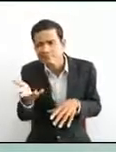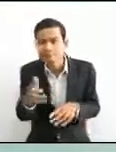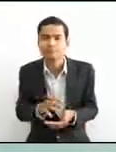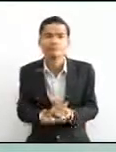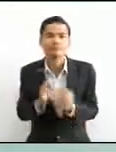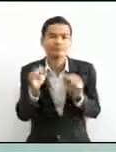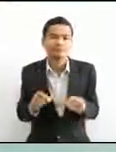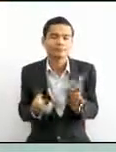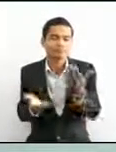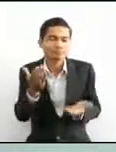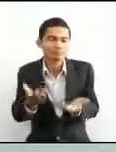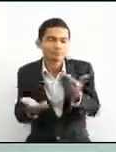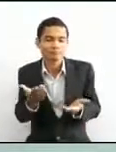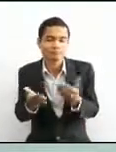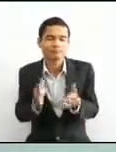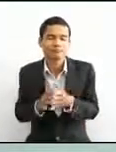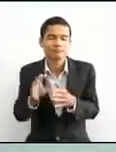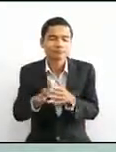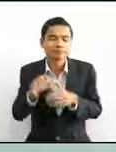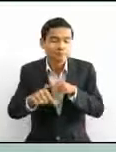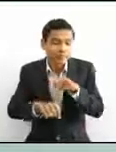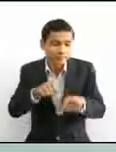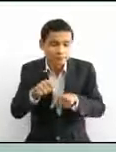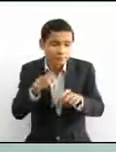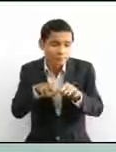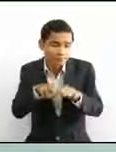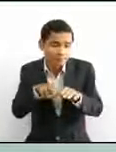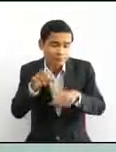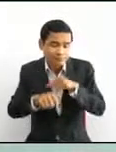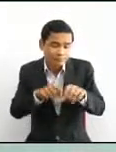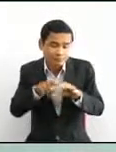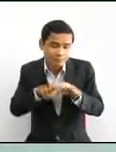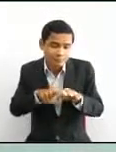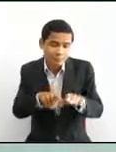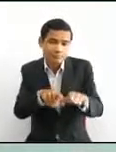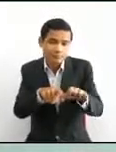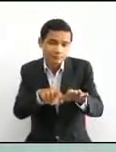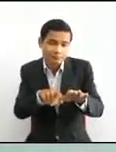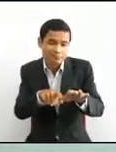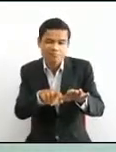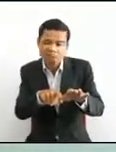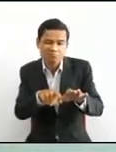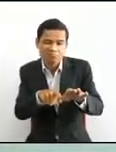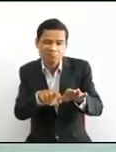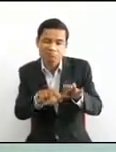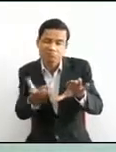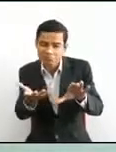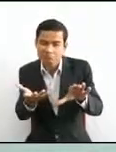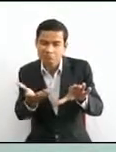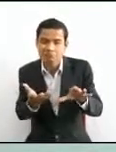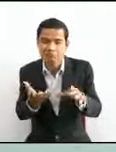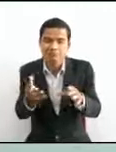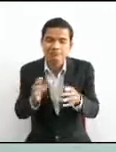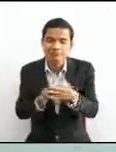Chà, con cất tha cọt nâng bọc cọt chì tàu con nâng á nó cho bọc con tự ạc nê tàu nguyên vì ai nhận ấy con